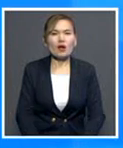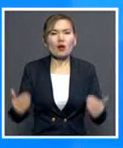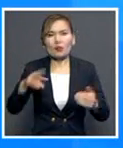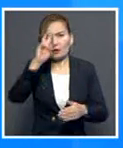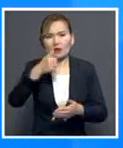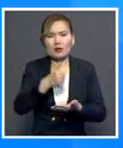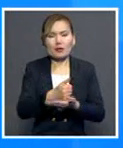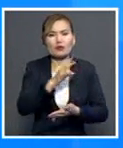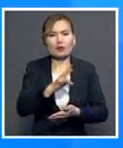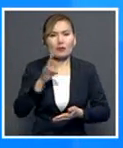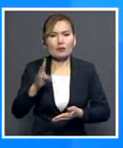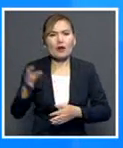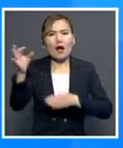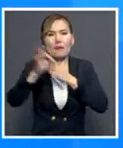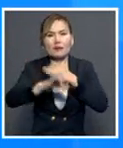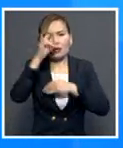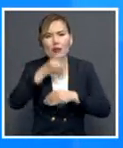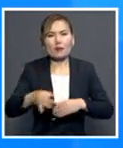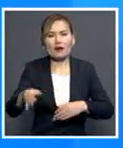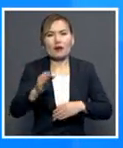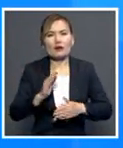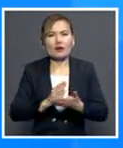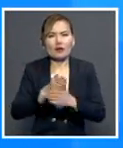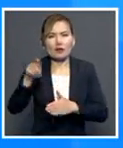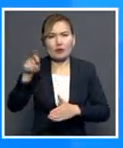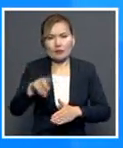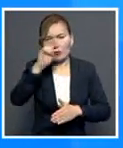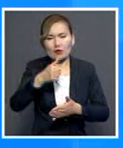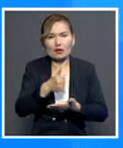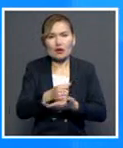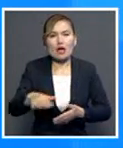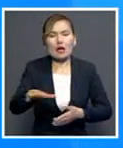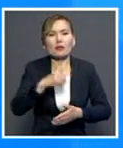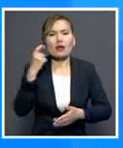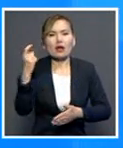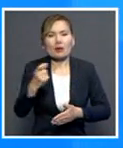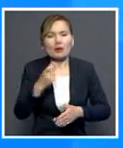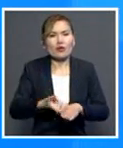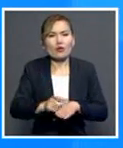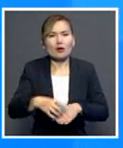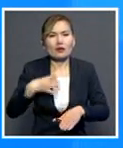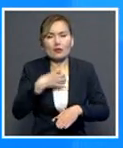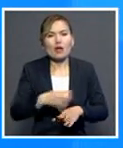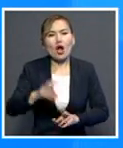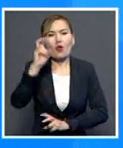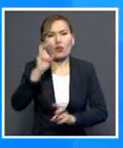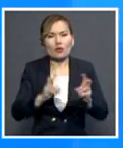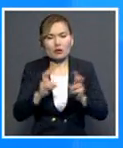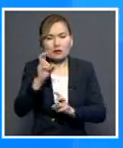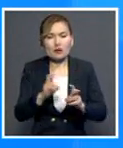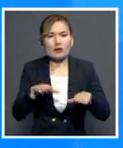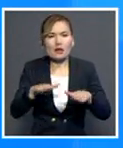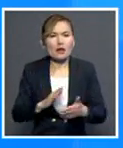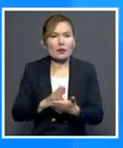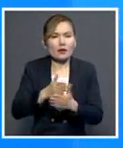Бүгін елбасы Нұрсұлтан Назарбаев Батыс Қазақстан облысына ресми сапармен барды. Мемлекет басшысы өңірдегі экономикалық әлеуметтік маңызға ие бірқатар